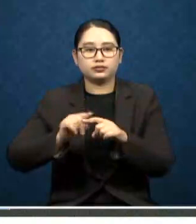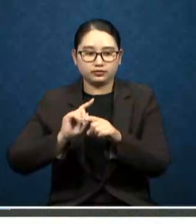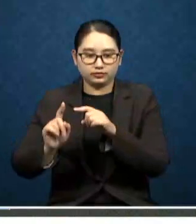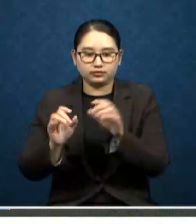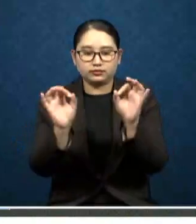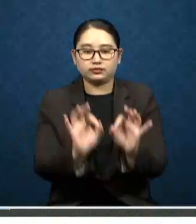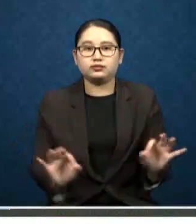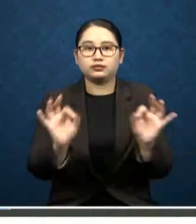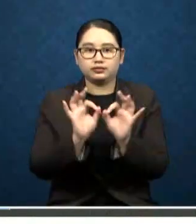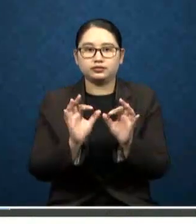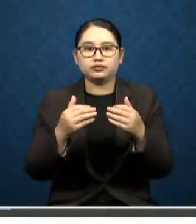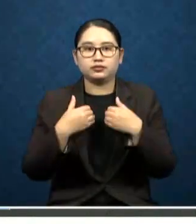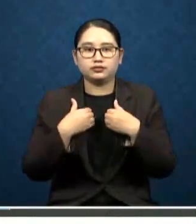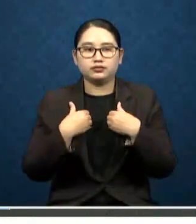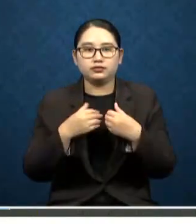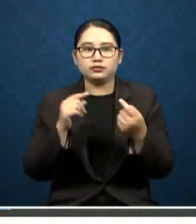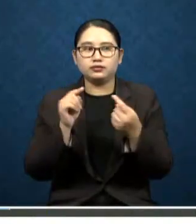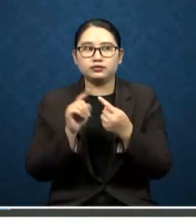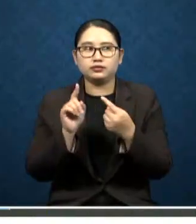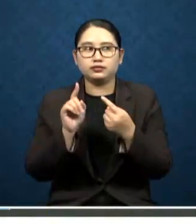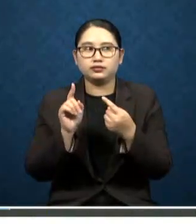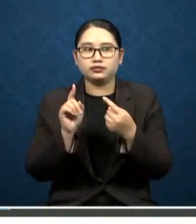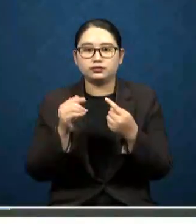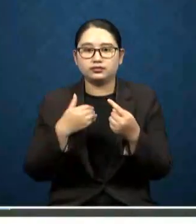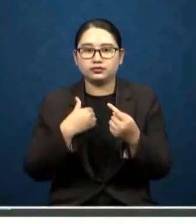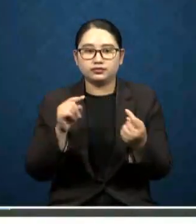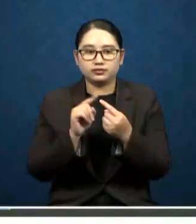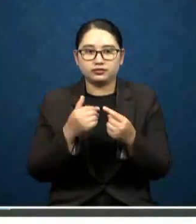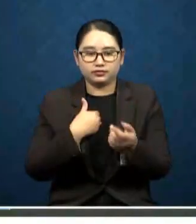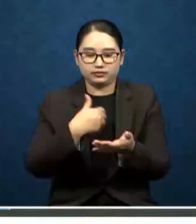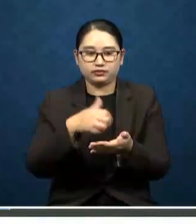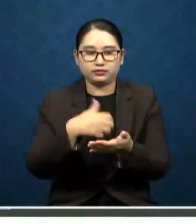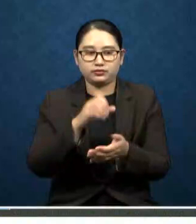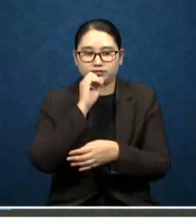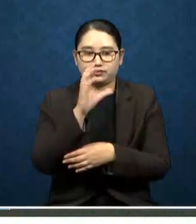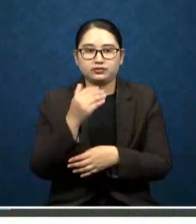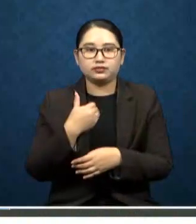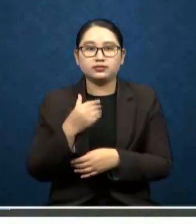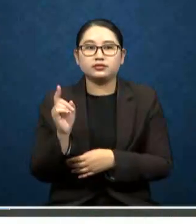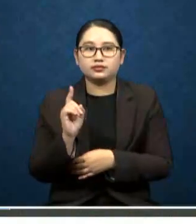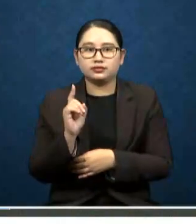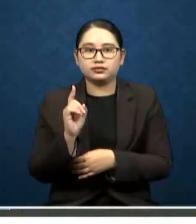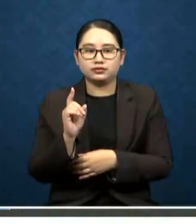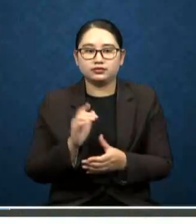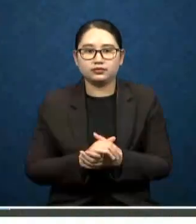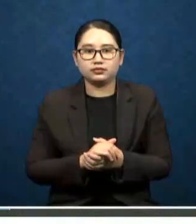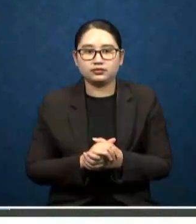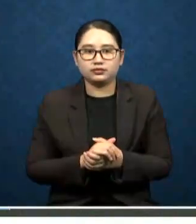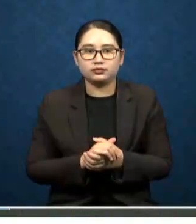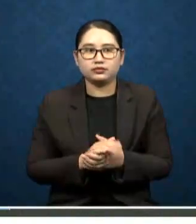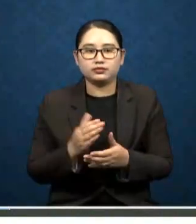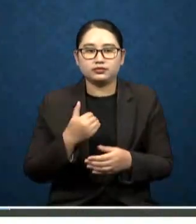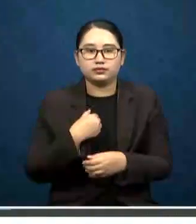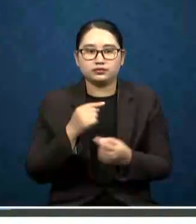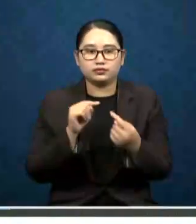ที่ท่านได้เขียนมาที่ผมต้องลุกขึ้นมาอภิปรายนี่ท่านเขียนได้ถูกใจผม